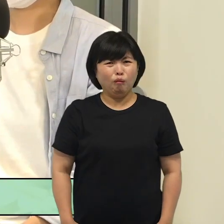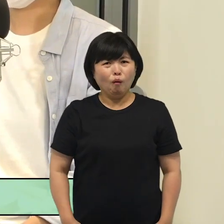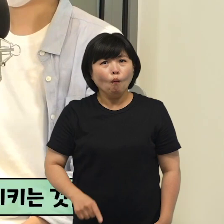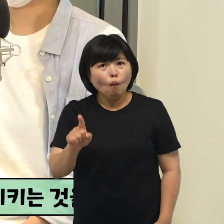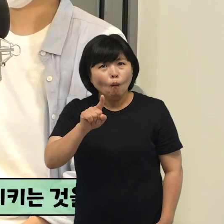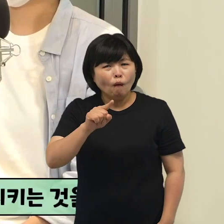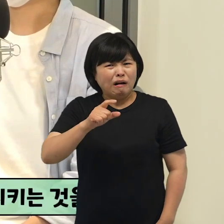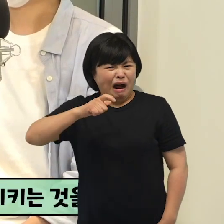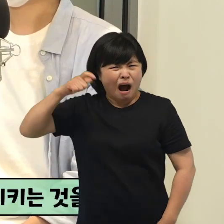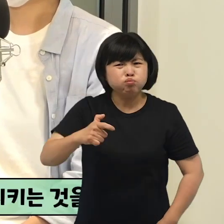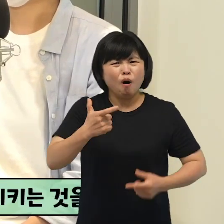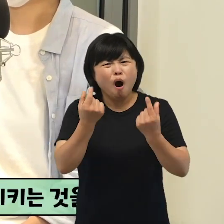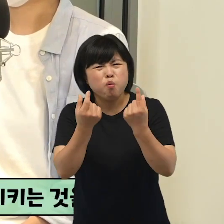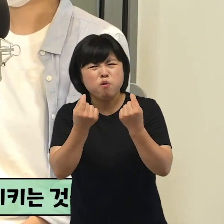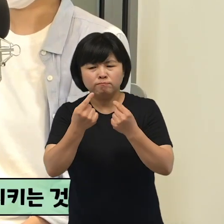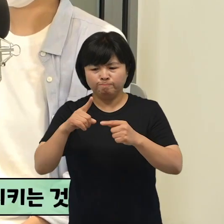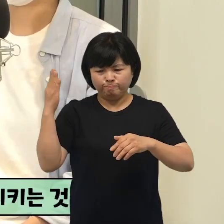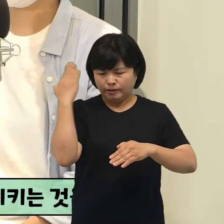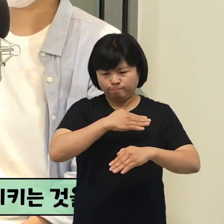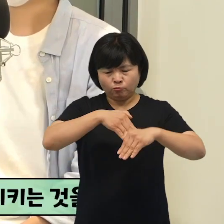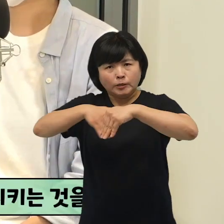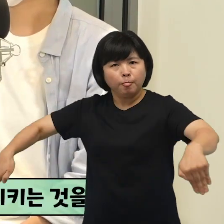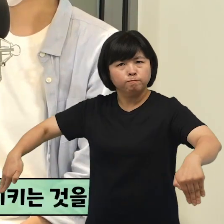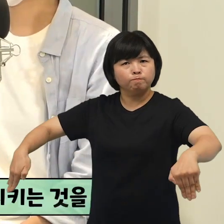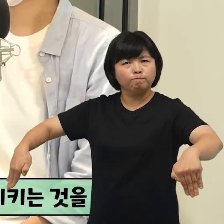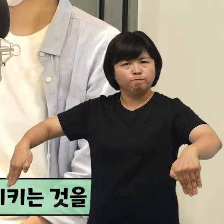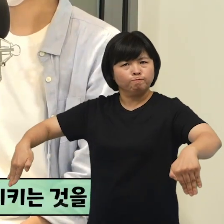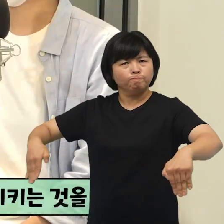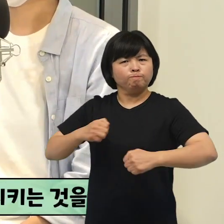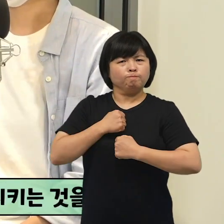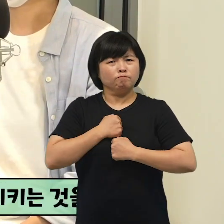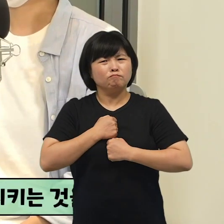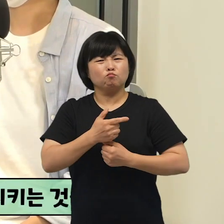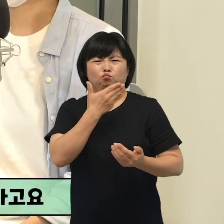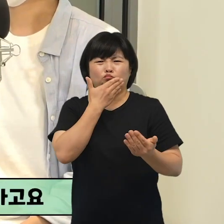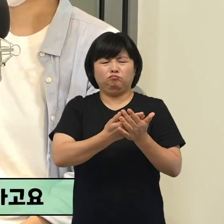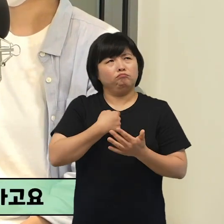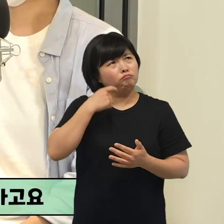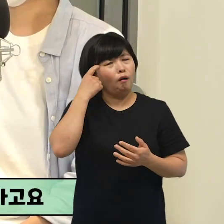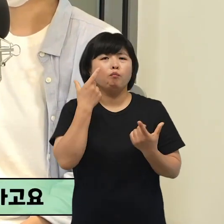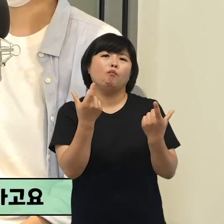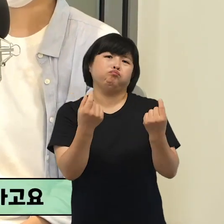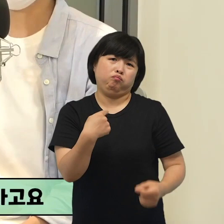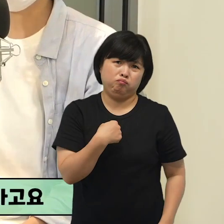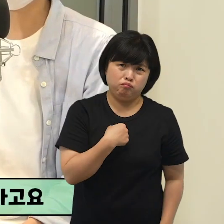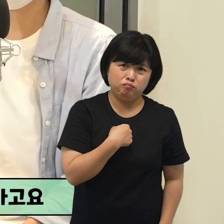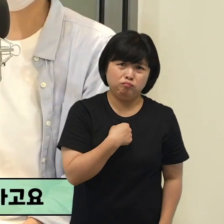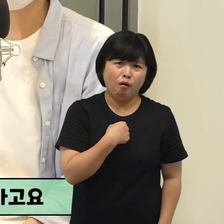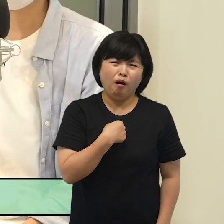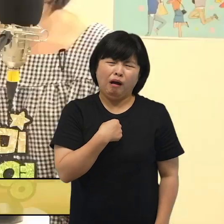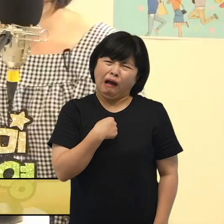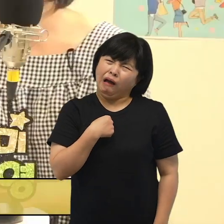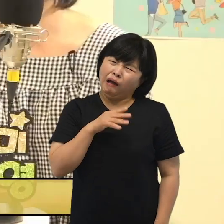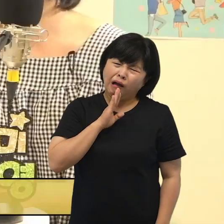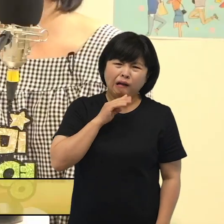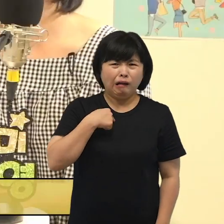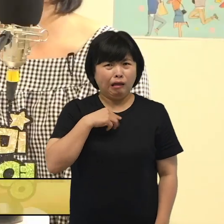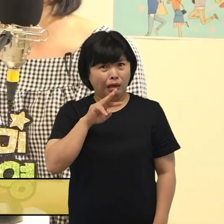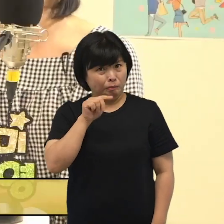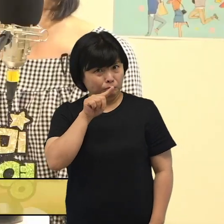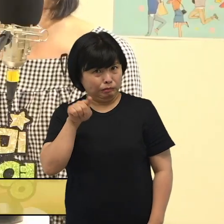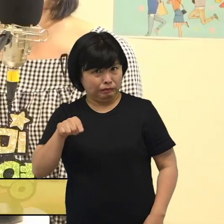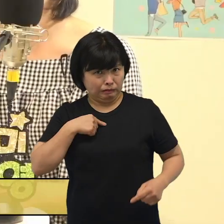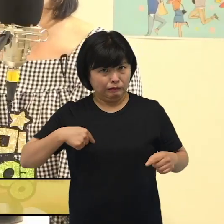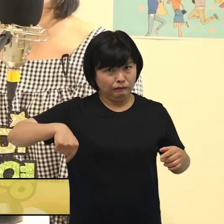싫어하고 이런 생각이 강한 것 같고 선을 잘 지키는 거를 되게 중요하게 생각을 하는 것 같더라고요. 맞아요. 그렇게 약간